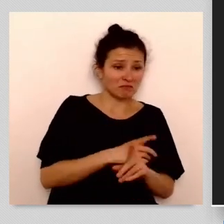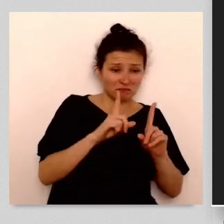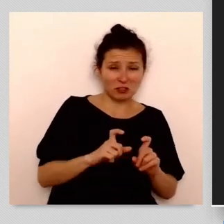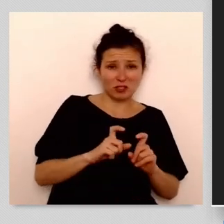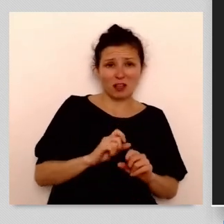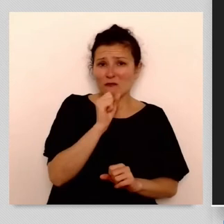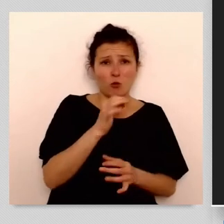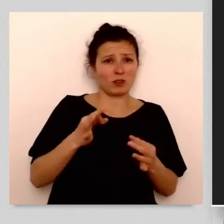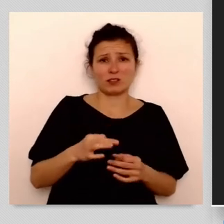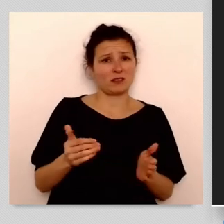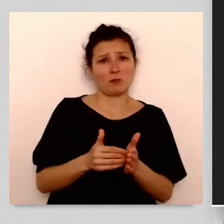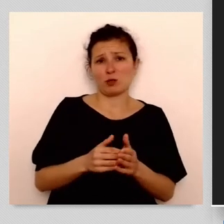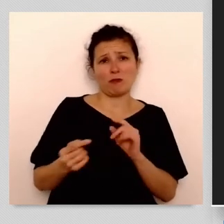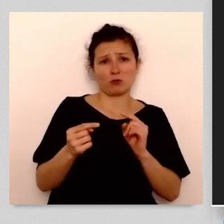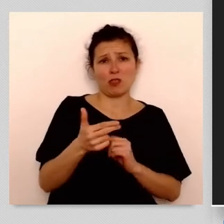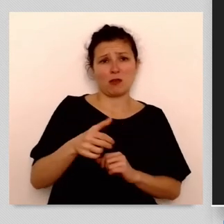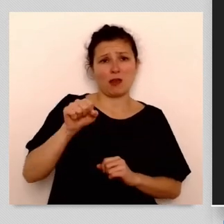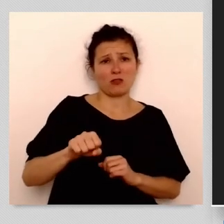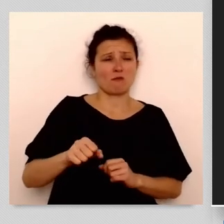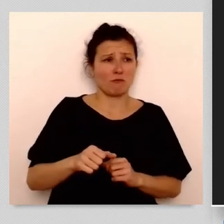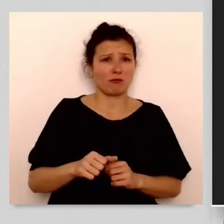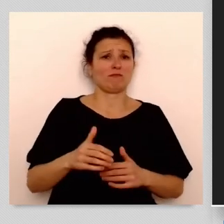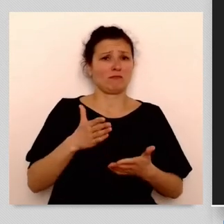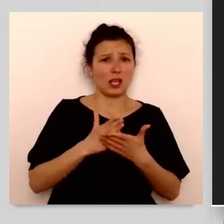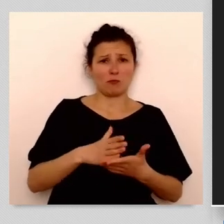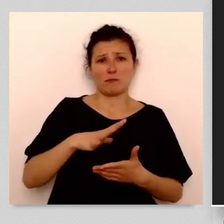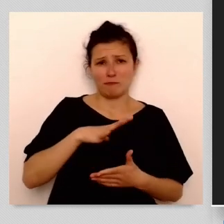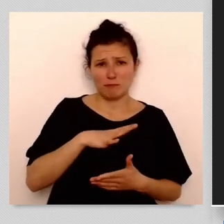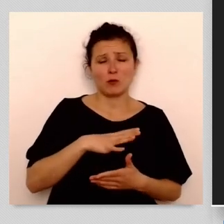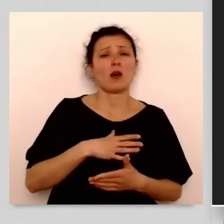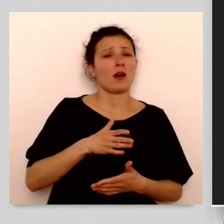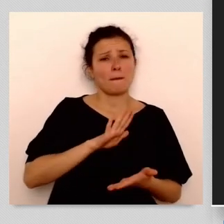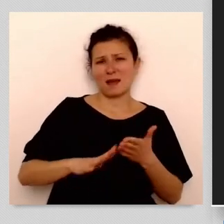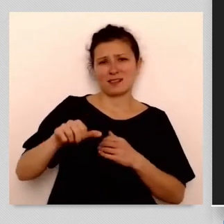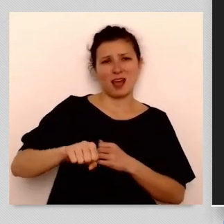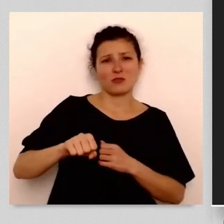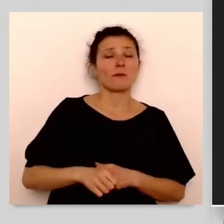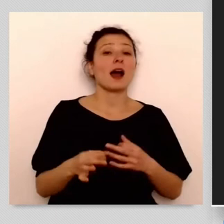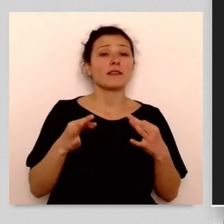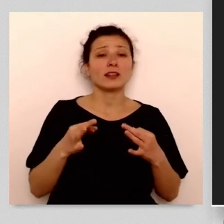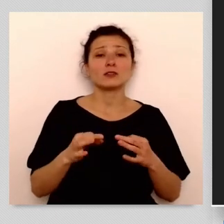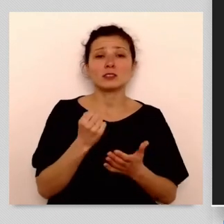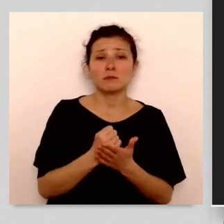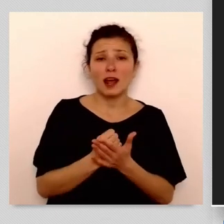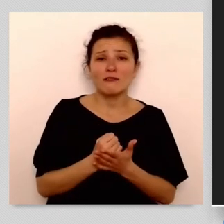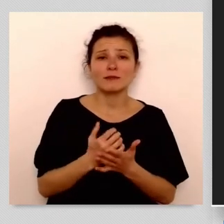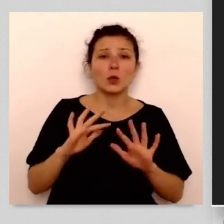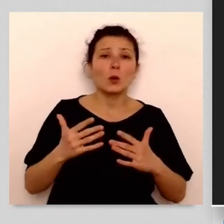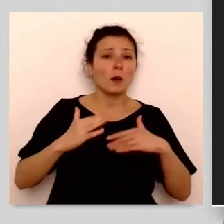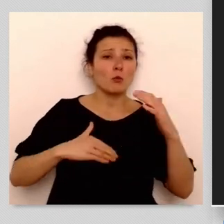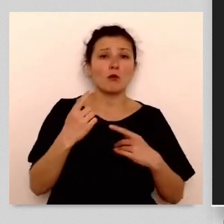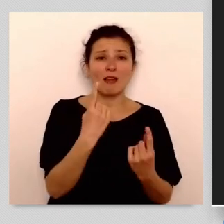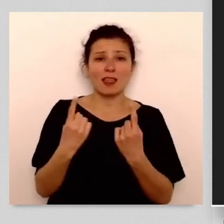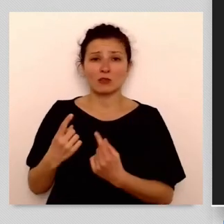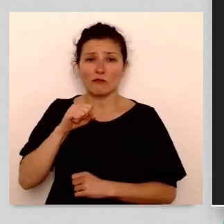atomie dyskutować, bo dalibyśmy radę i bez niego. W tej chwili to jest też kwestia budowy elektrowni